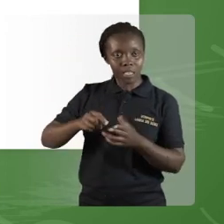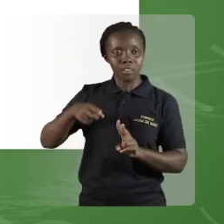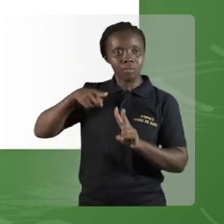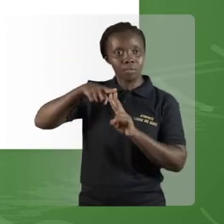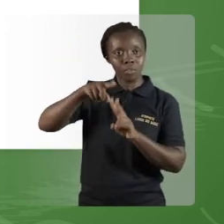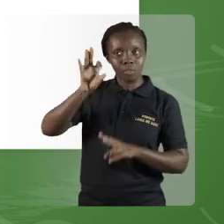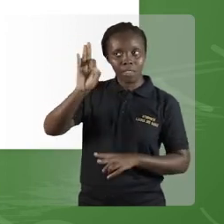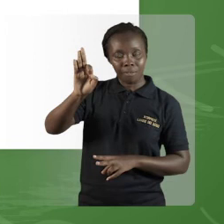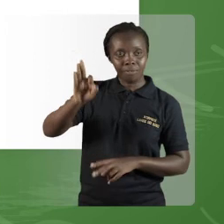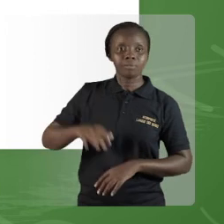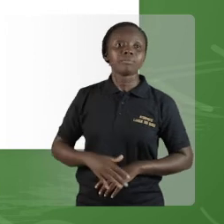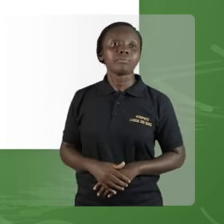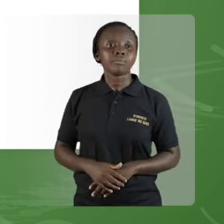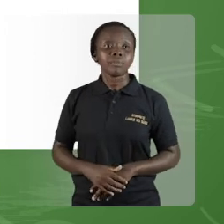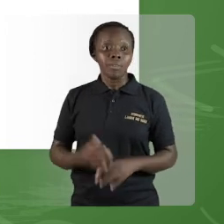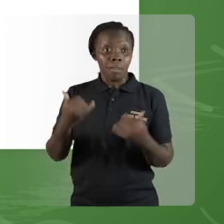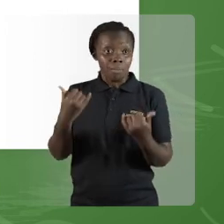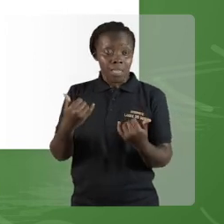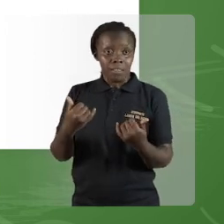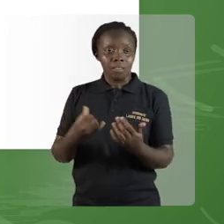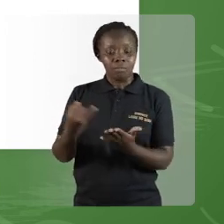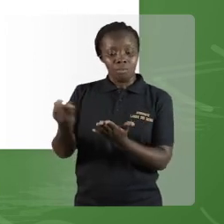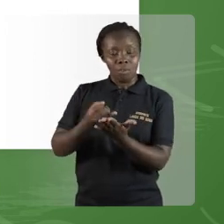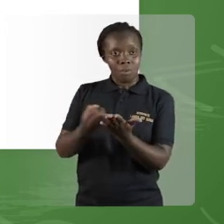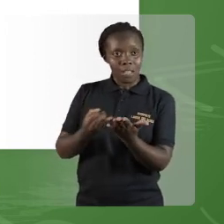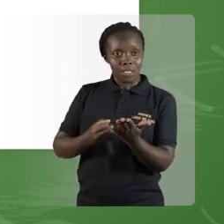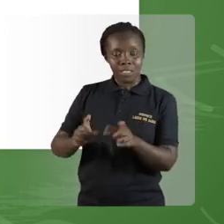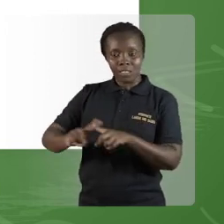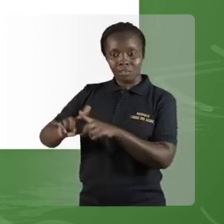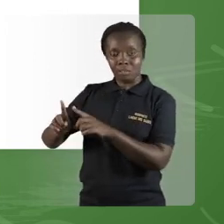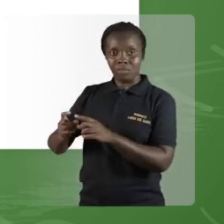Passons à la phase représentation de ces forces.